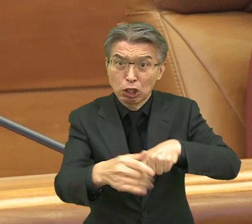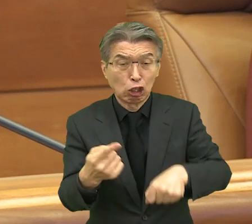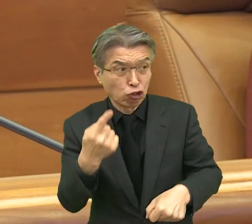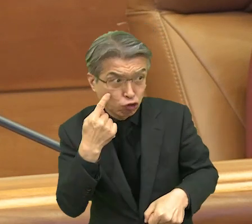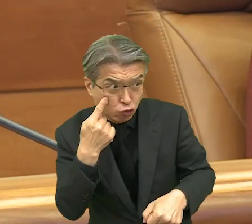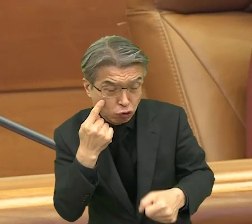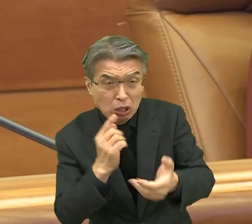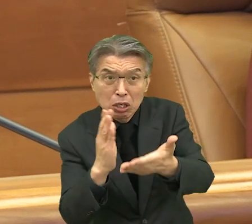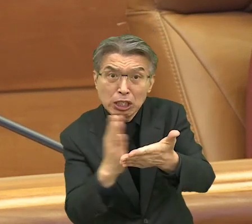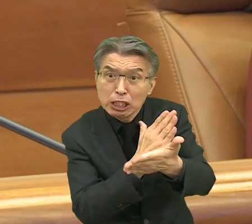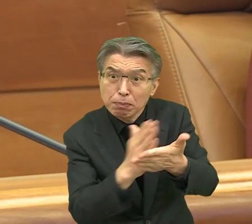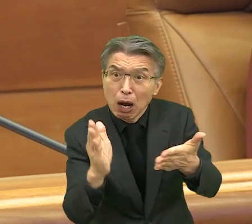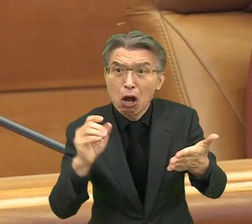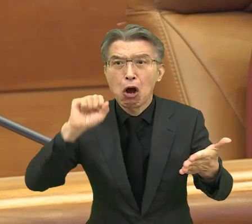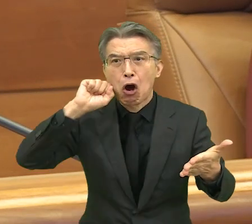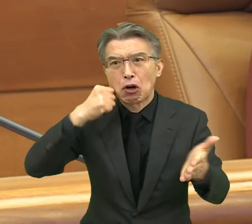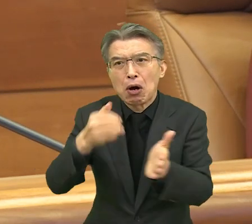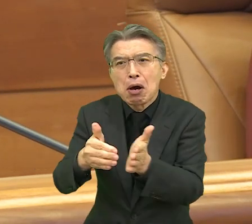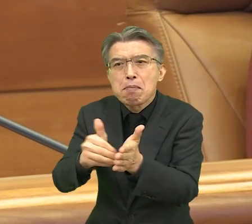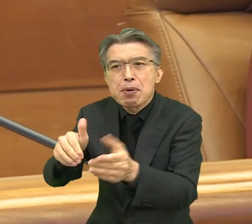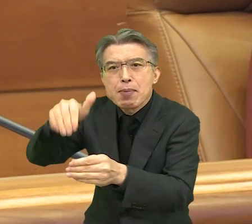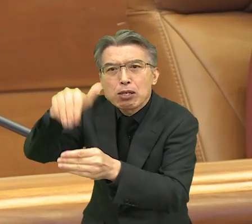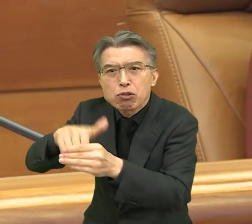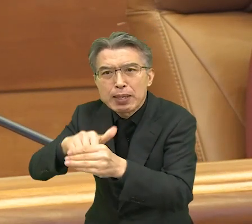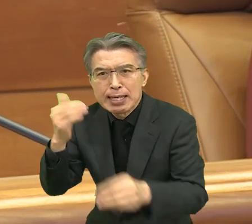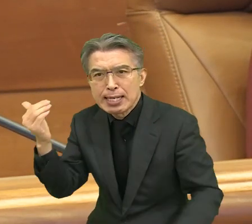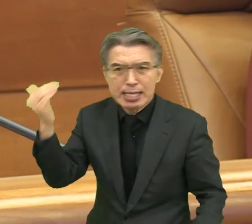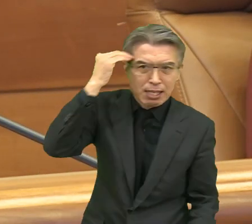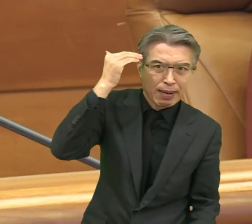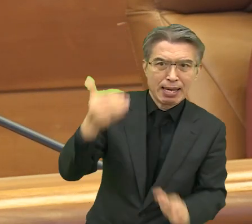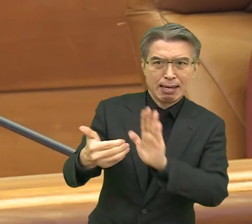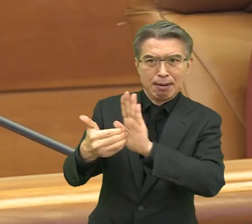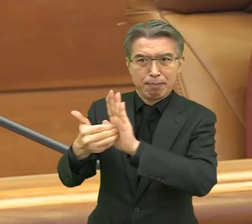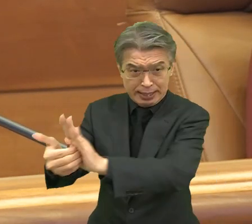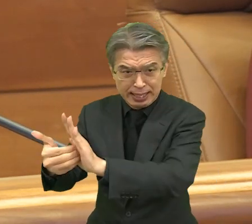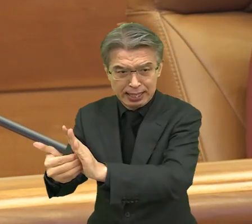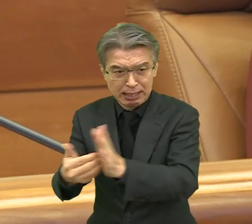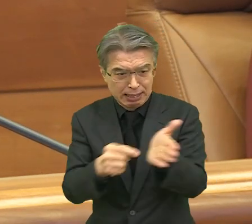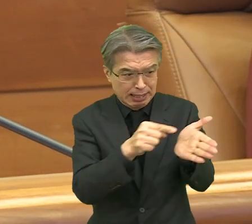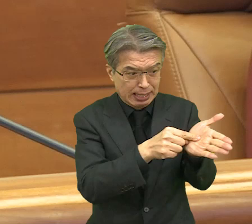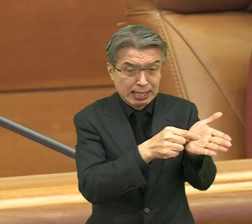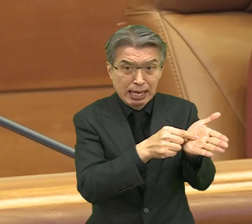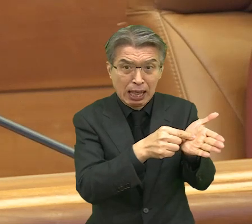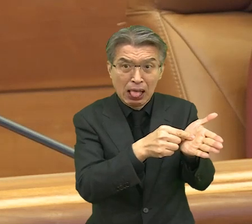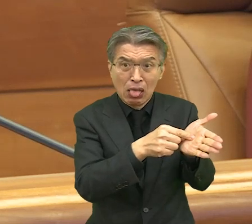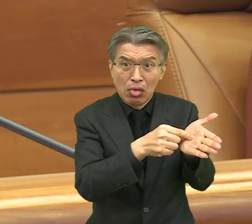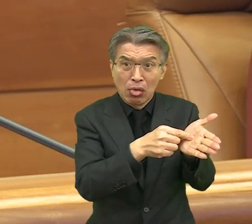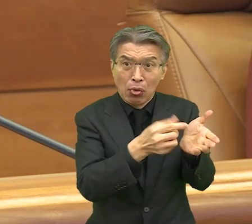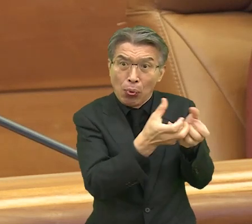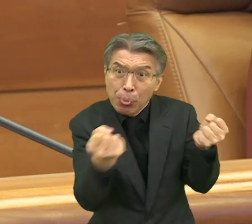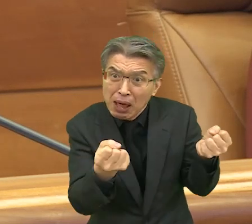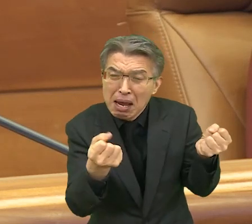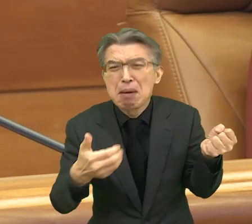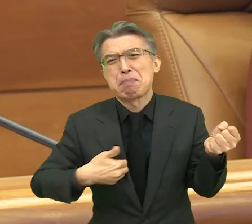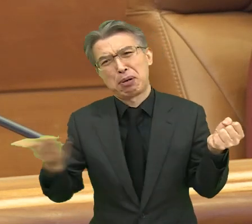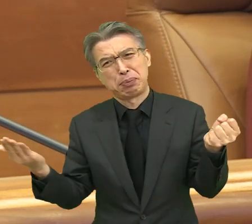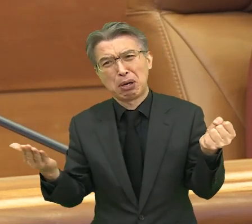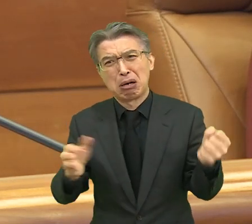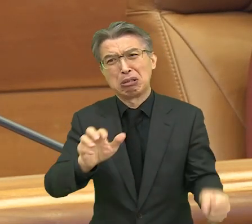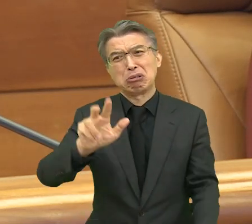식별하기 어려워 비밀투표 침해를 막기 위해 반드시 이를 떼어낼 필요는 없게 되었습니다. 게다가